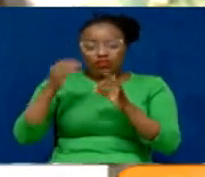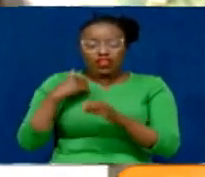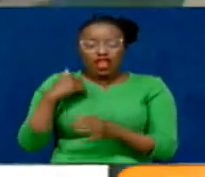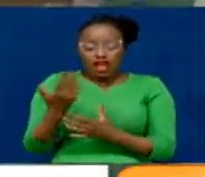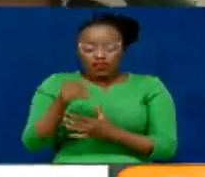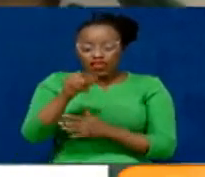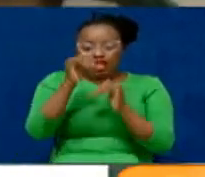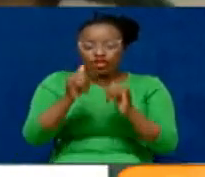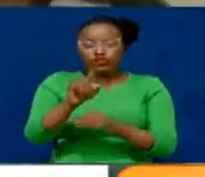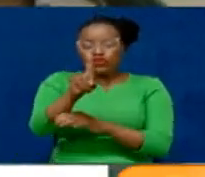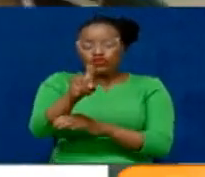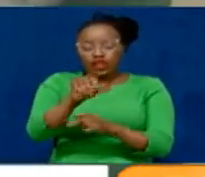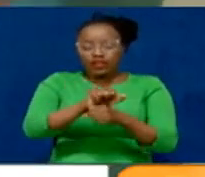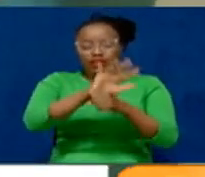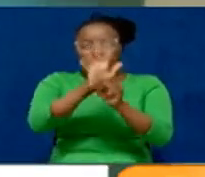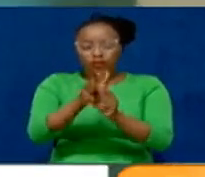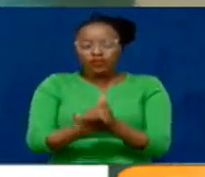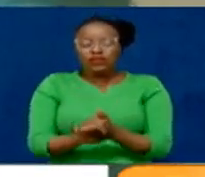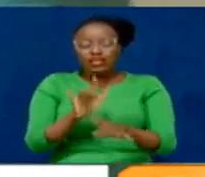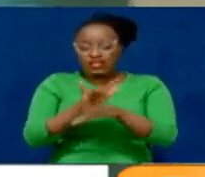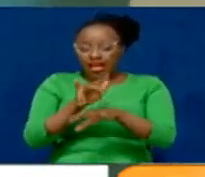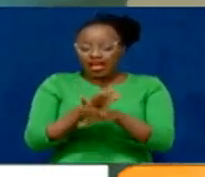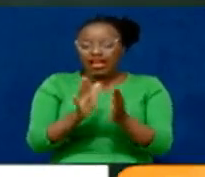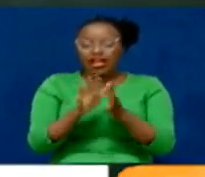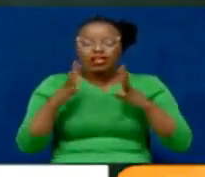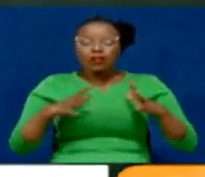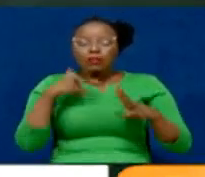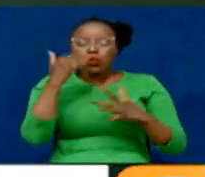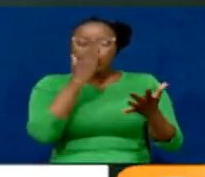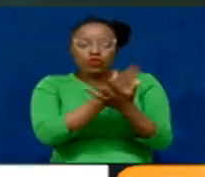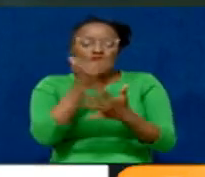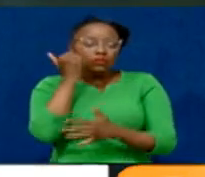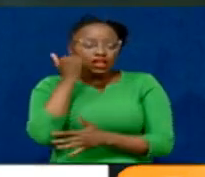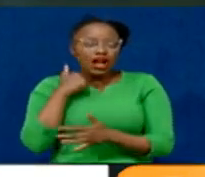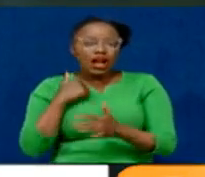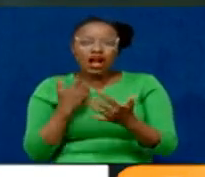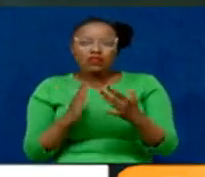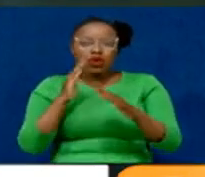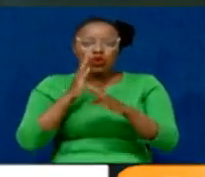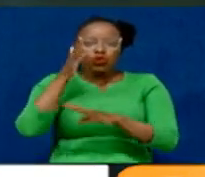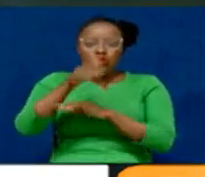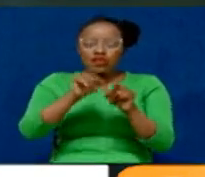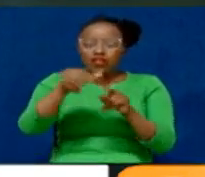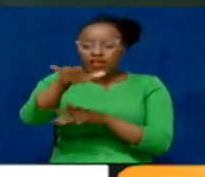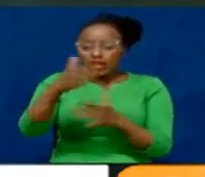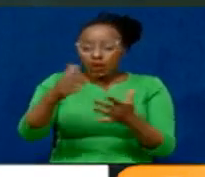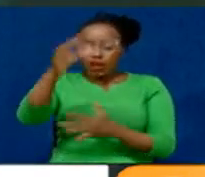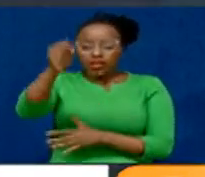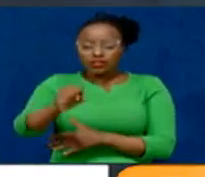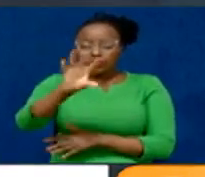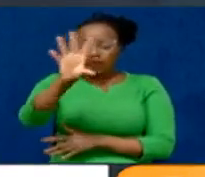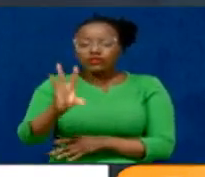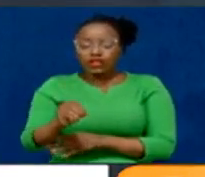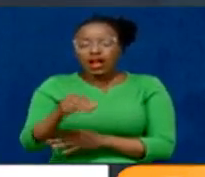have the variant. Ingawa bado ni mapema na visa vilivyothibitishwa bado vipo zaidi katika jimbo moja nchini Afrika